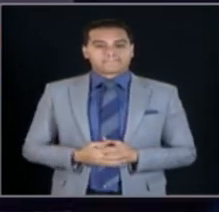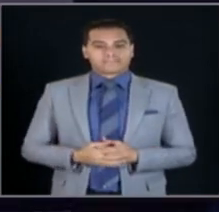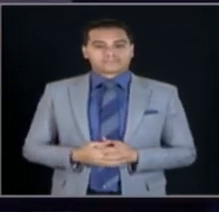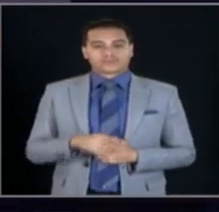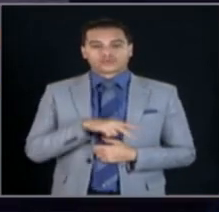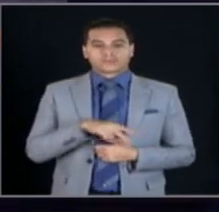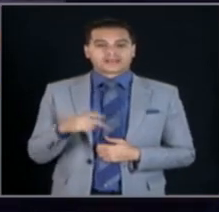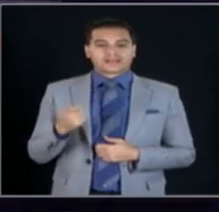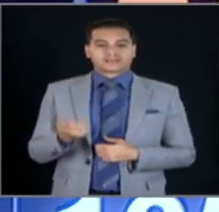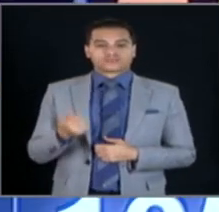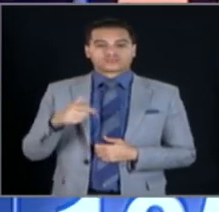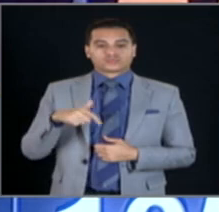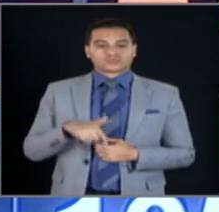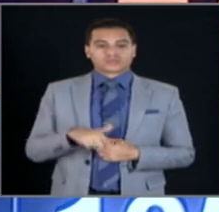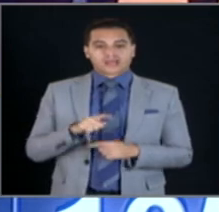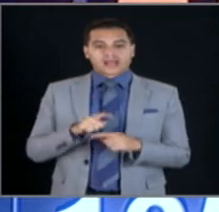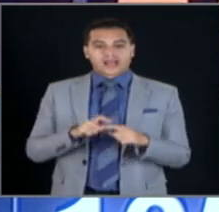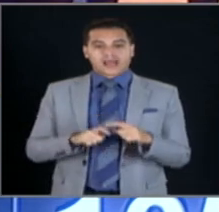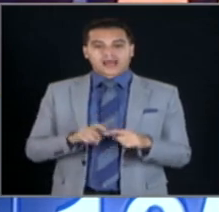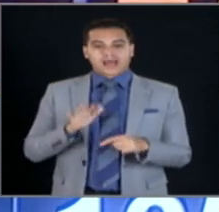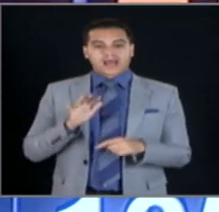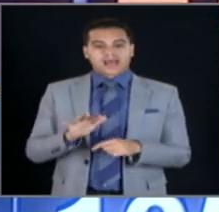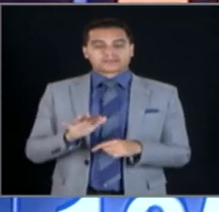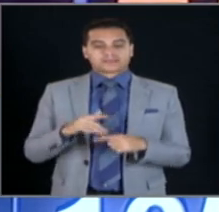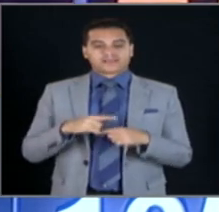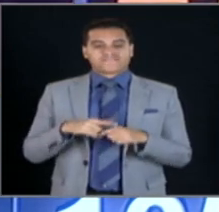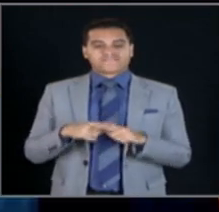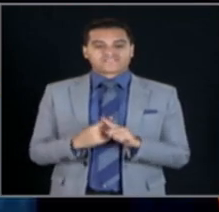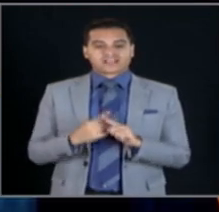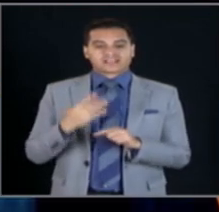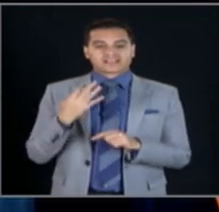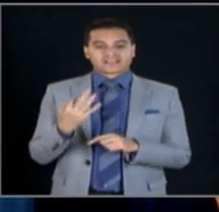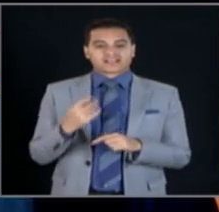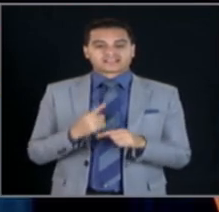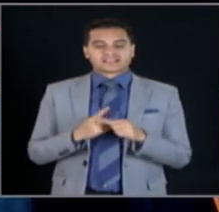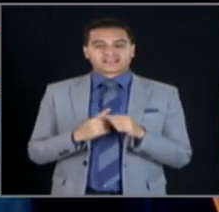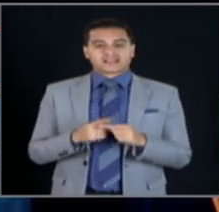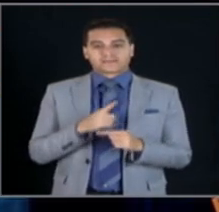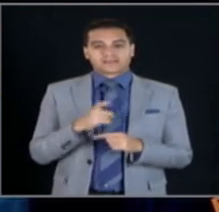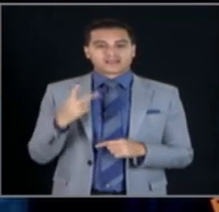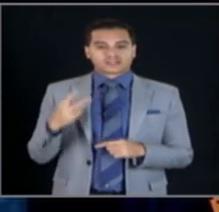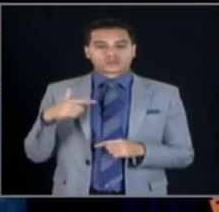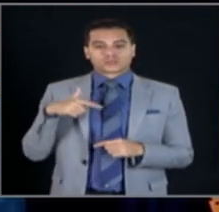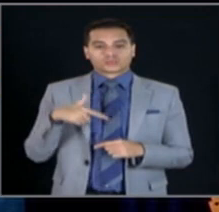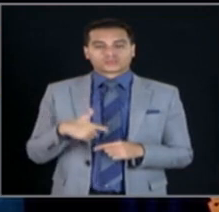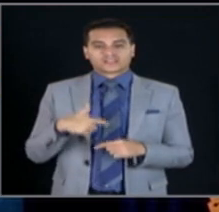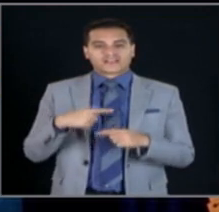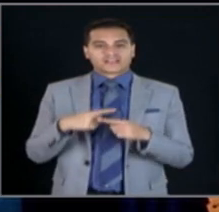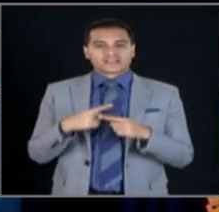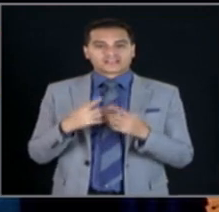865 على خمسه في تلاته زائد 162